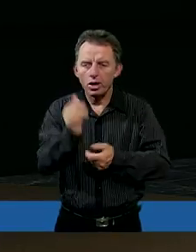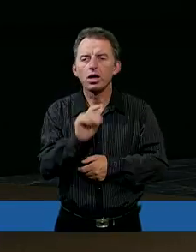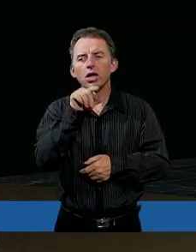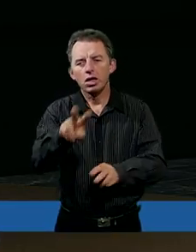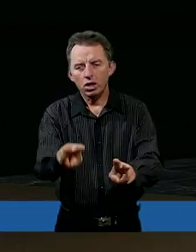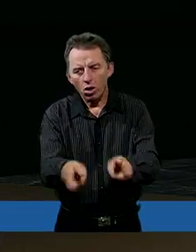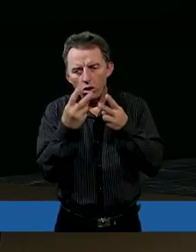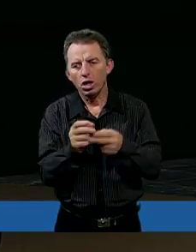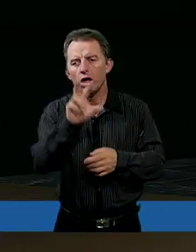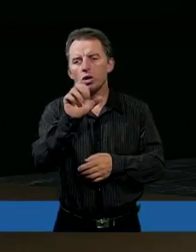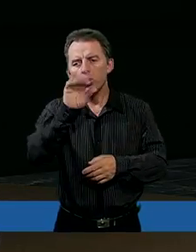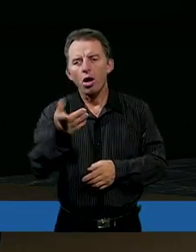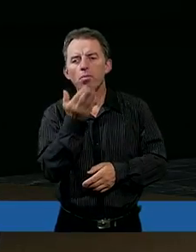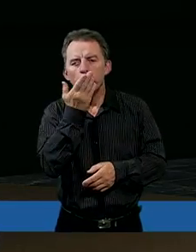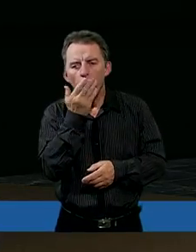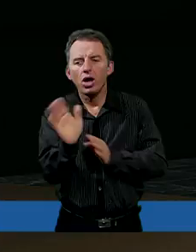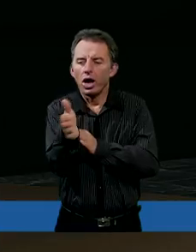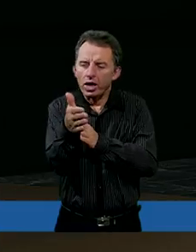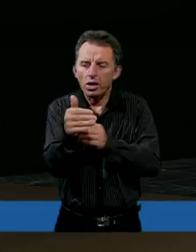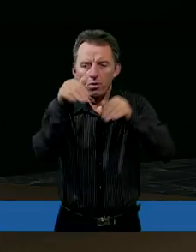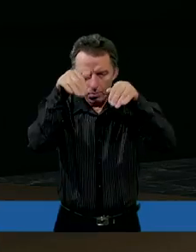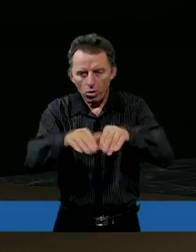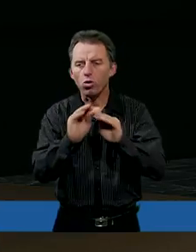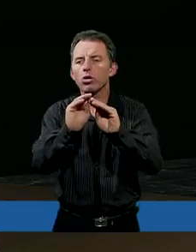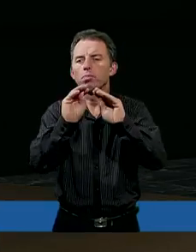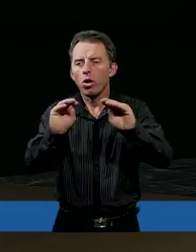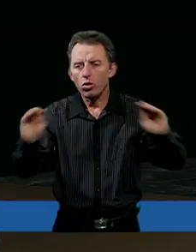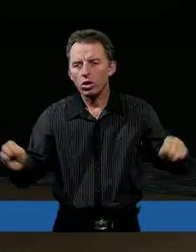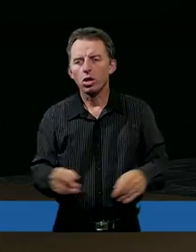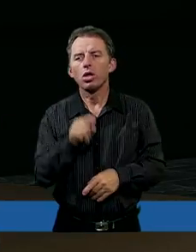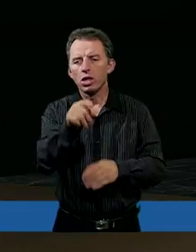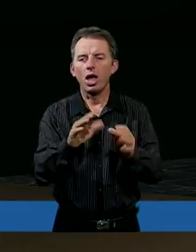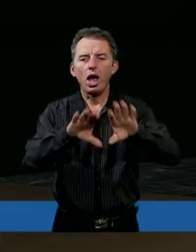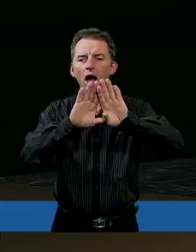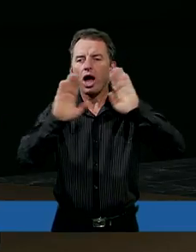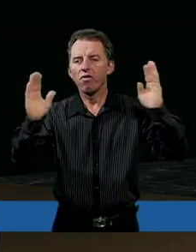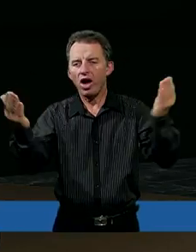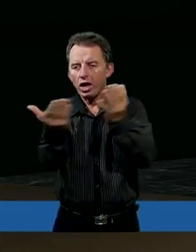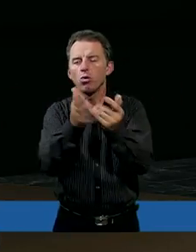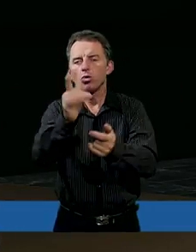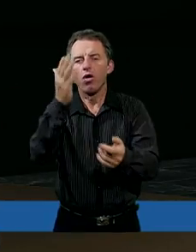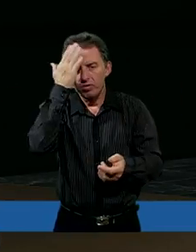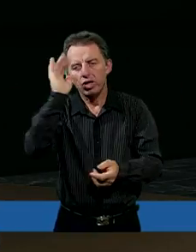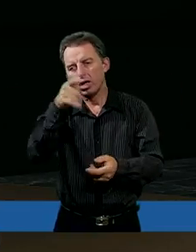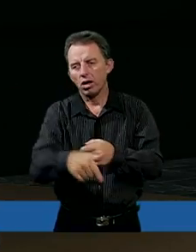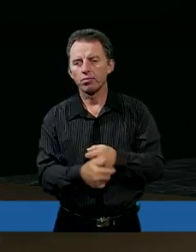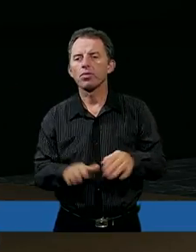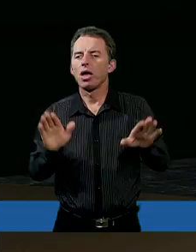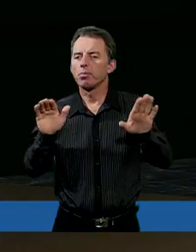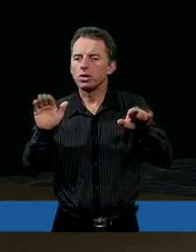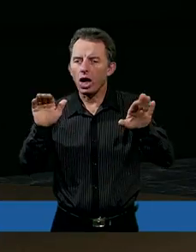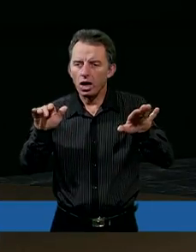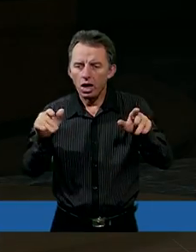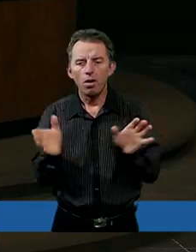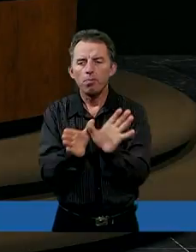stąd Hiob właśnie mówi, że i ryby cię mogą pouczyć. Kto ma akwarium, to wie, jakie ono jest piękne. I ptaki,